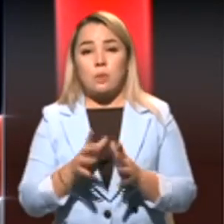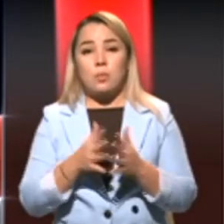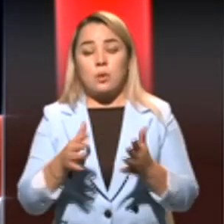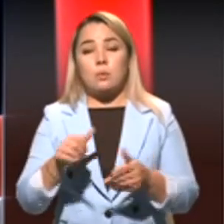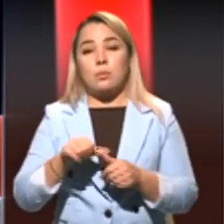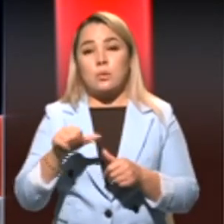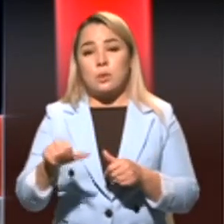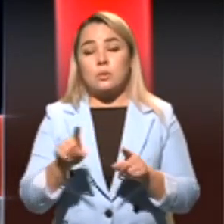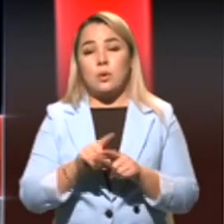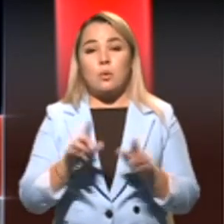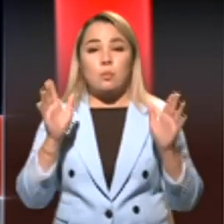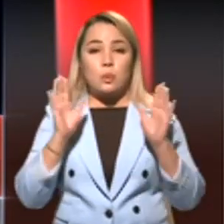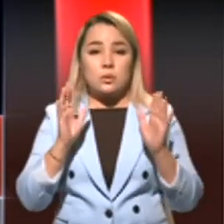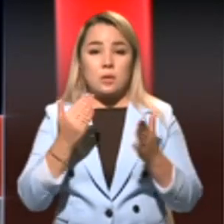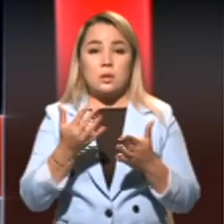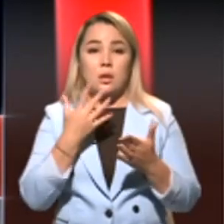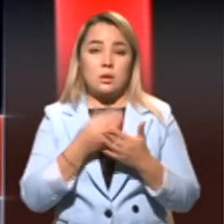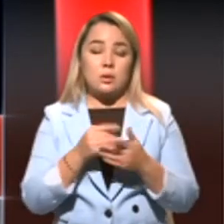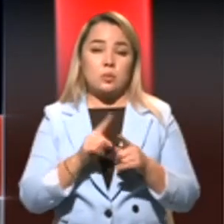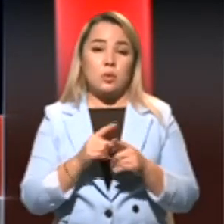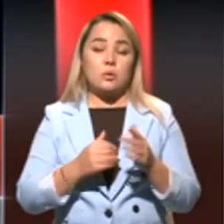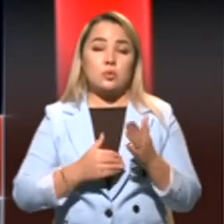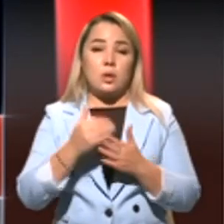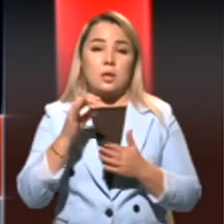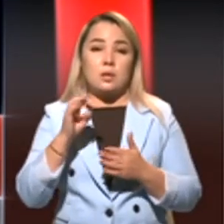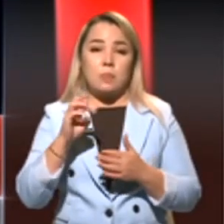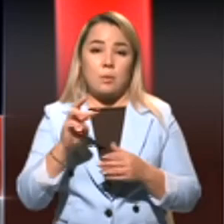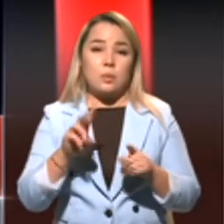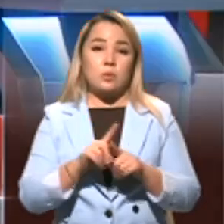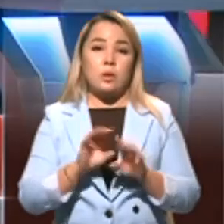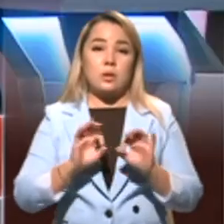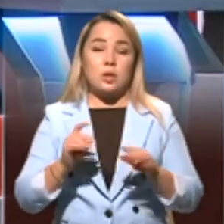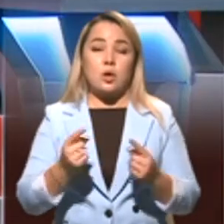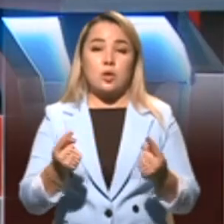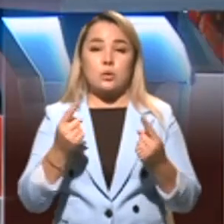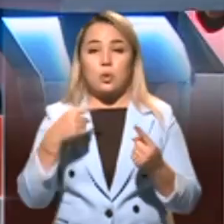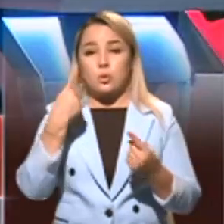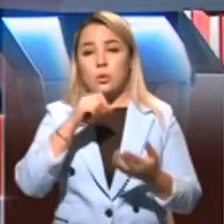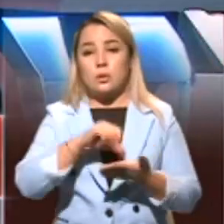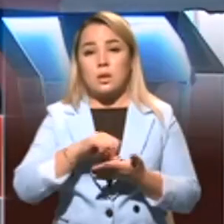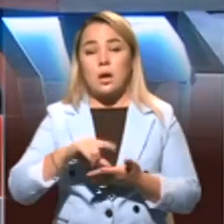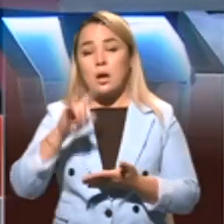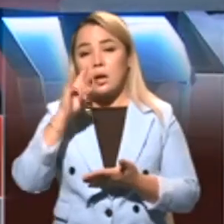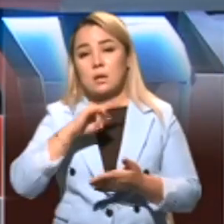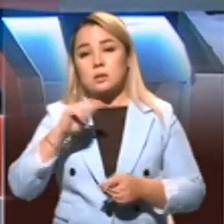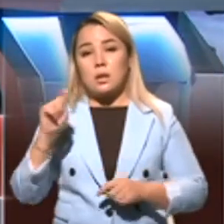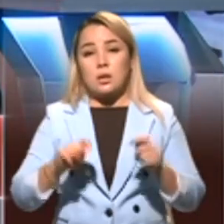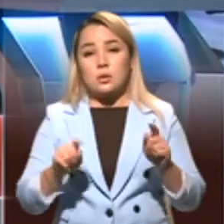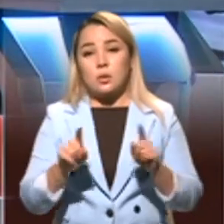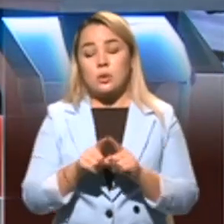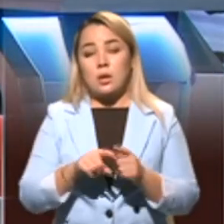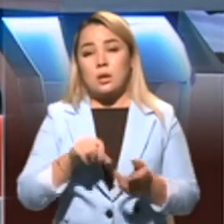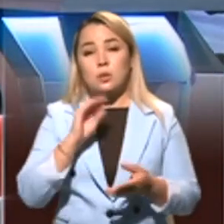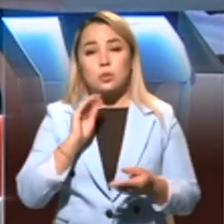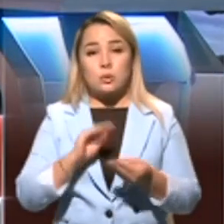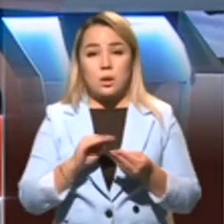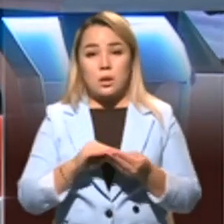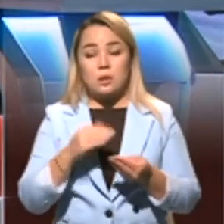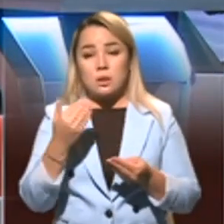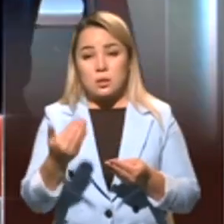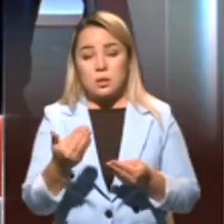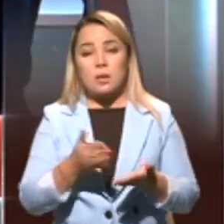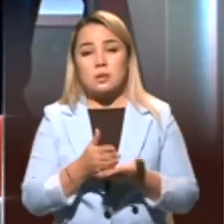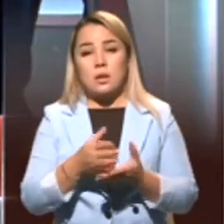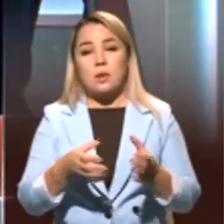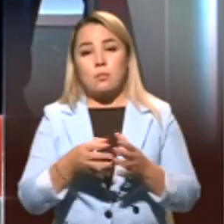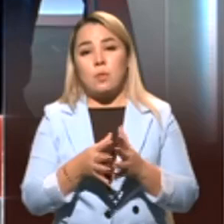мысалға мұсылман елдеріне жаңағы Әлиасқар мешітінің жоғарғы имамын айтты ғой, сондай ірі тұлғалардың Қазақстанға келуінің өзі тұрақтылықпен